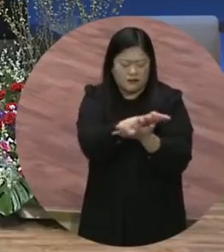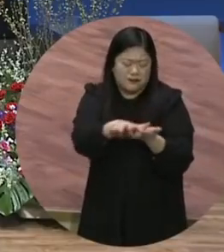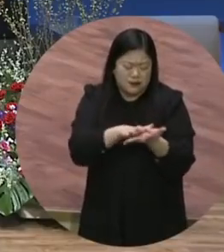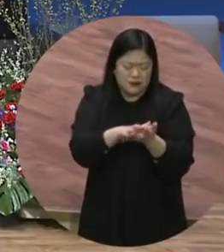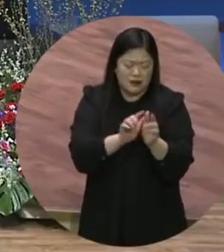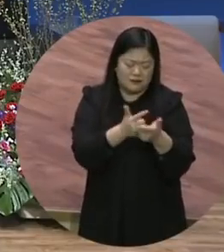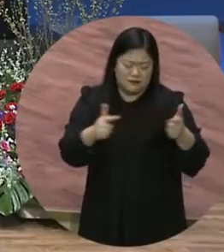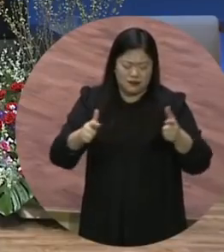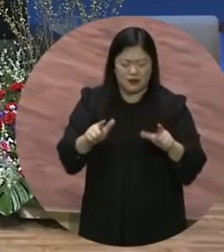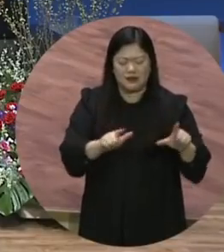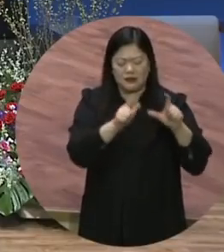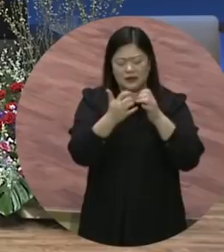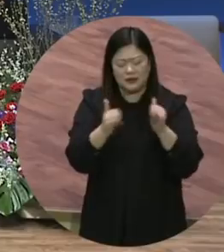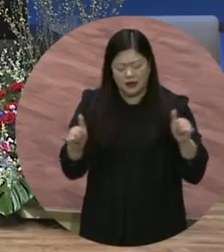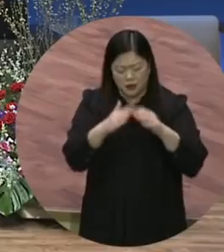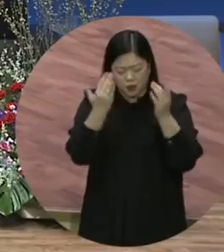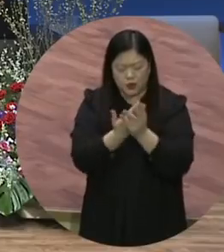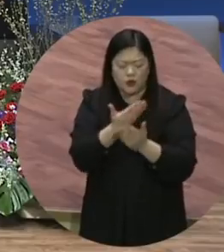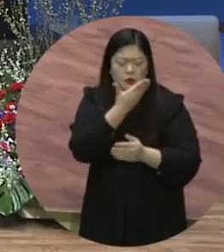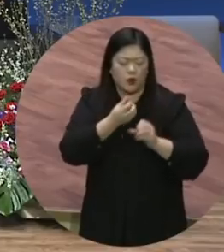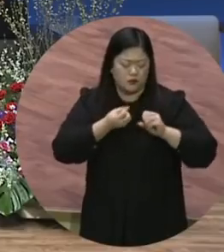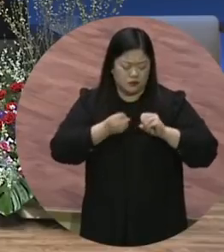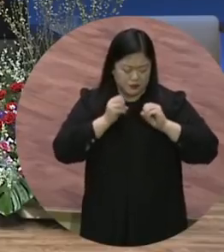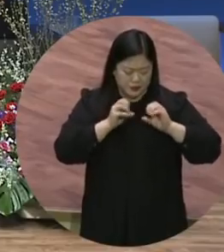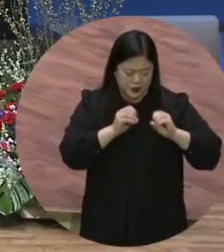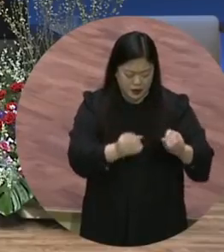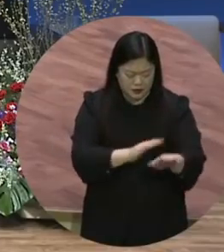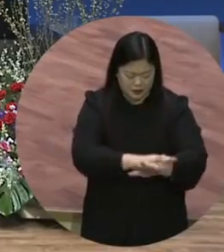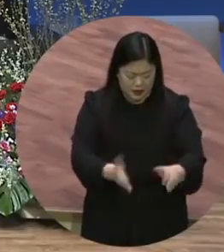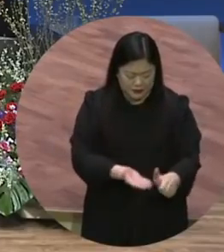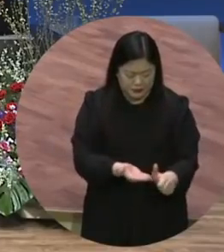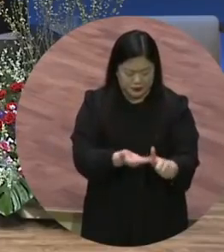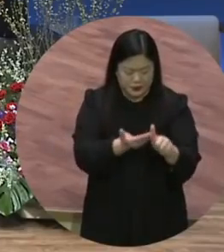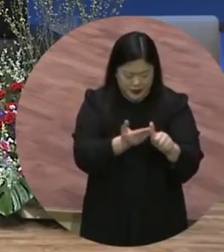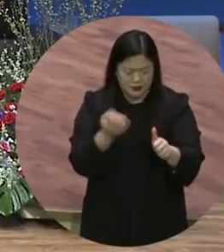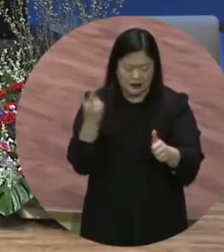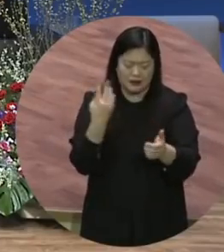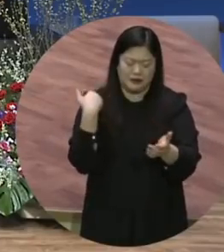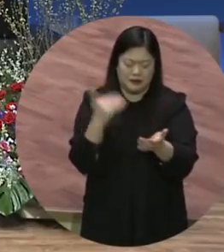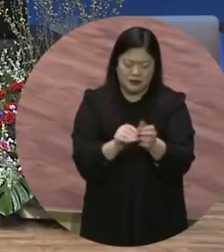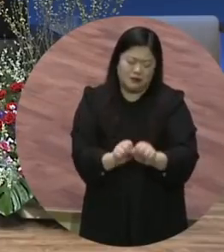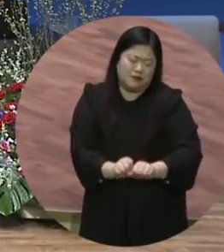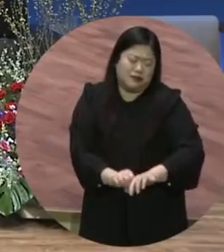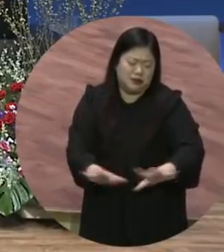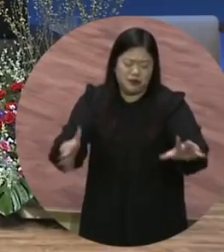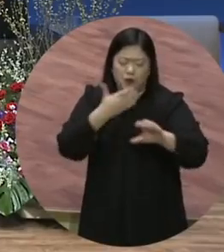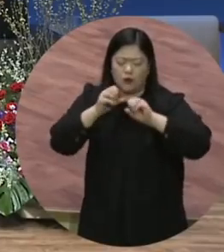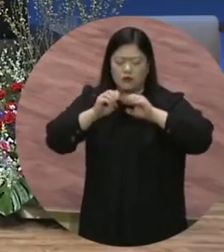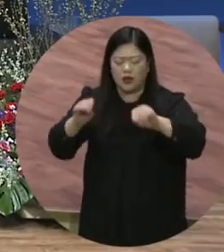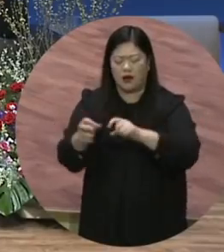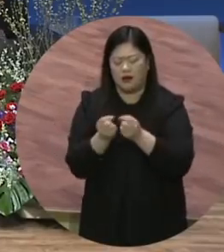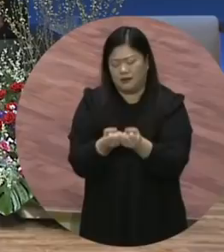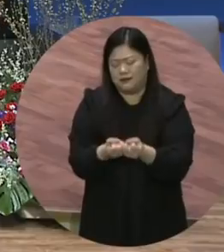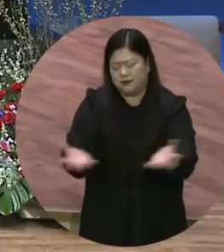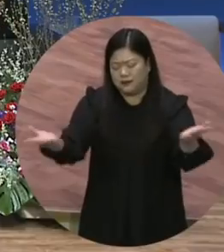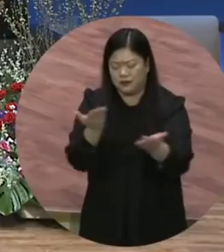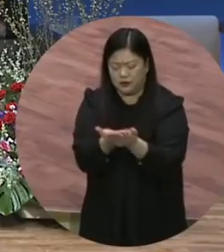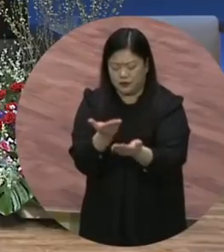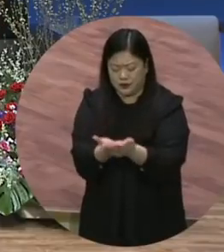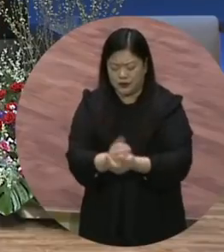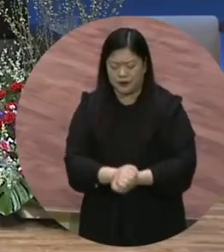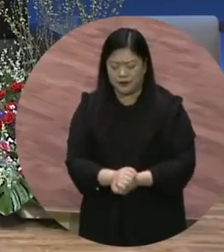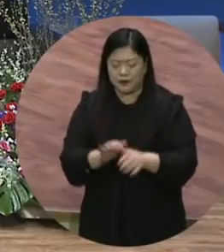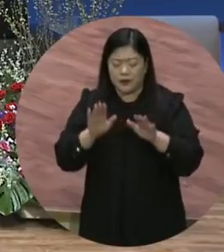후대를 살리며 세계 복음화의 증인들이 세워질 수 있도록 역사해 주시옵소서. 아버지 하나님, 시대적인 전도자 당회장 정은주